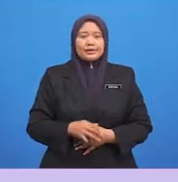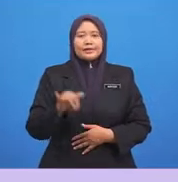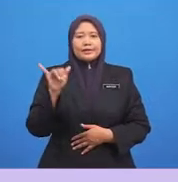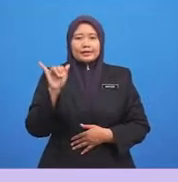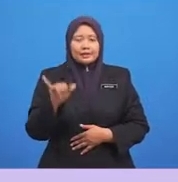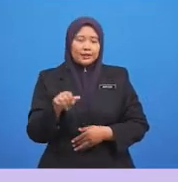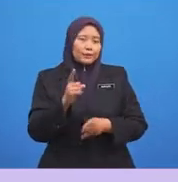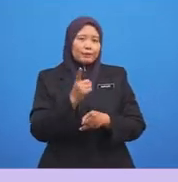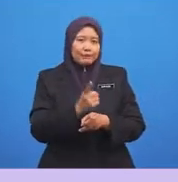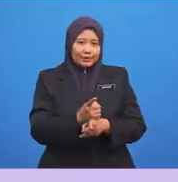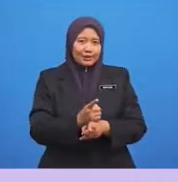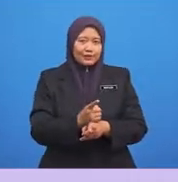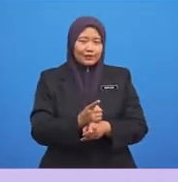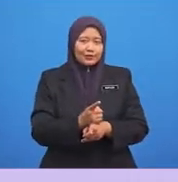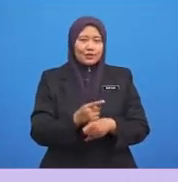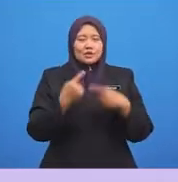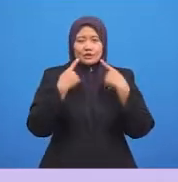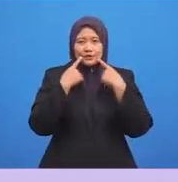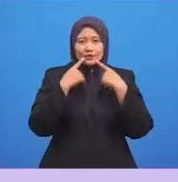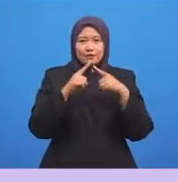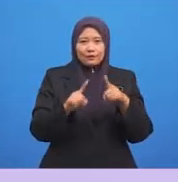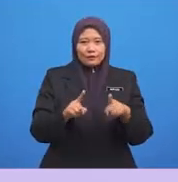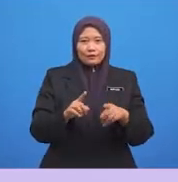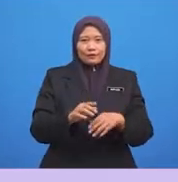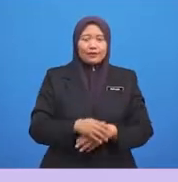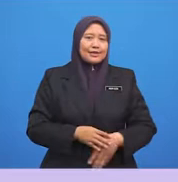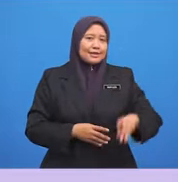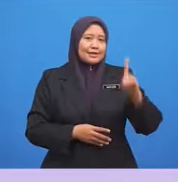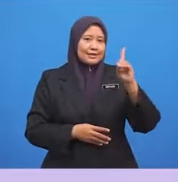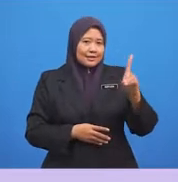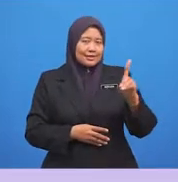Ya, betul. Jawab D,